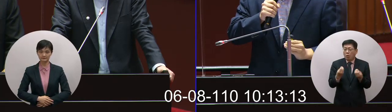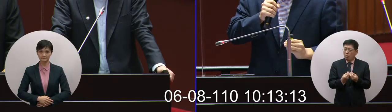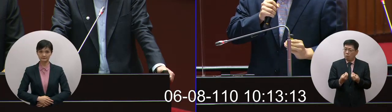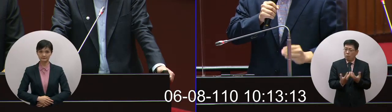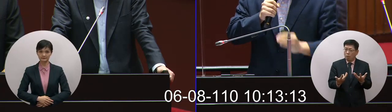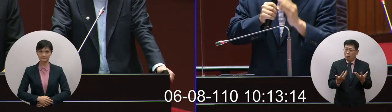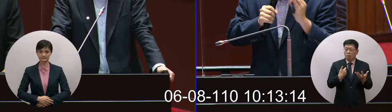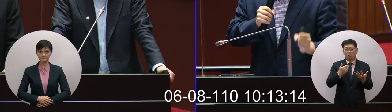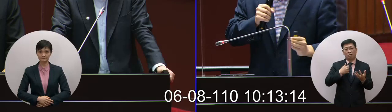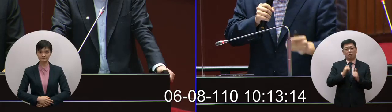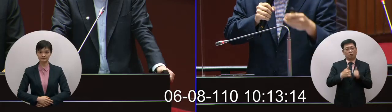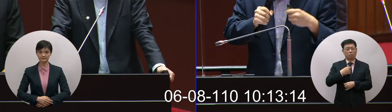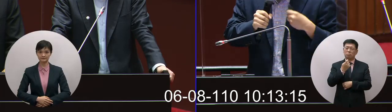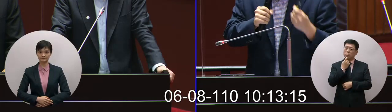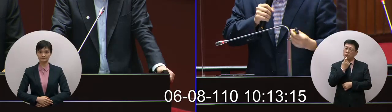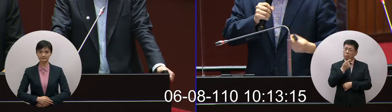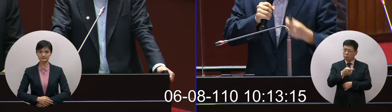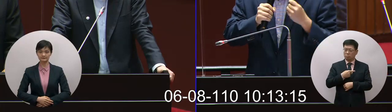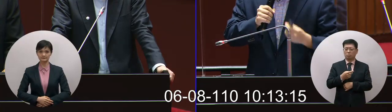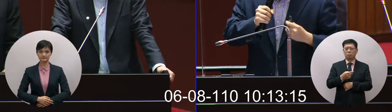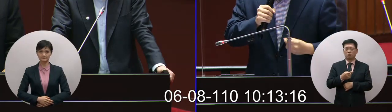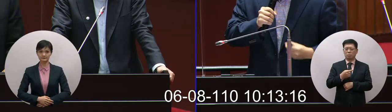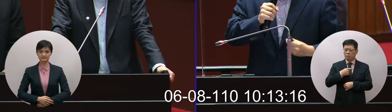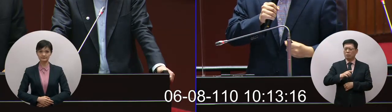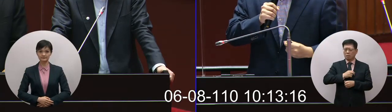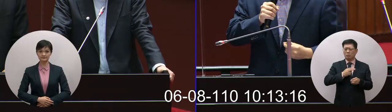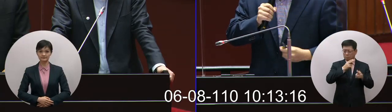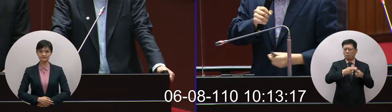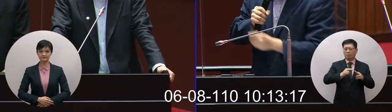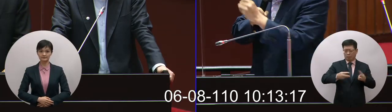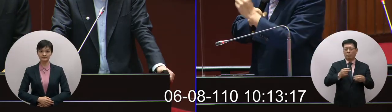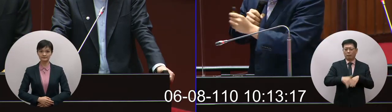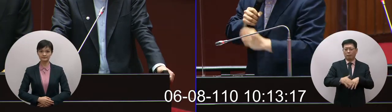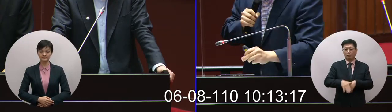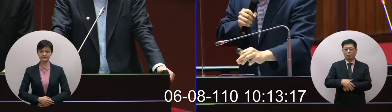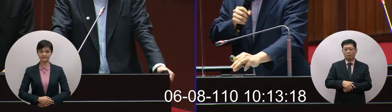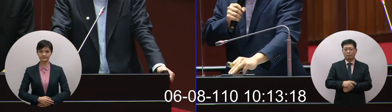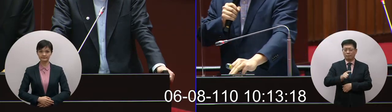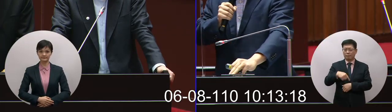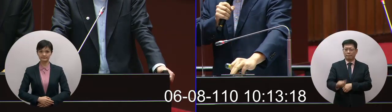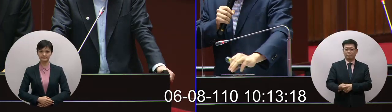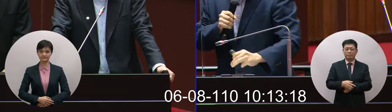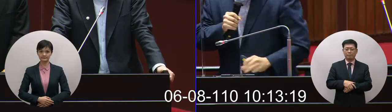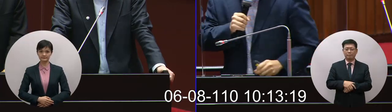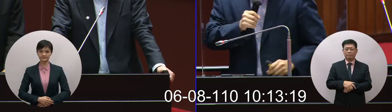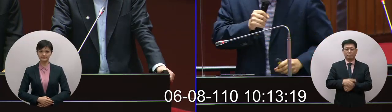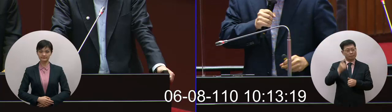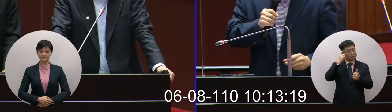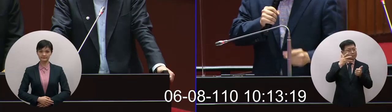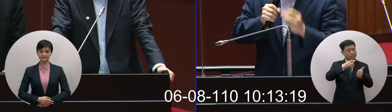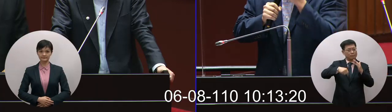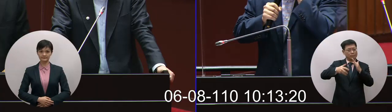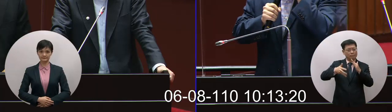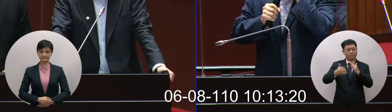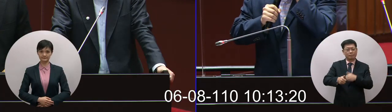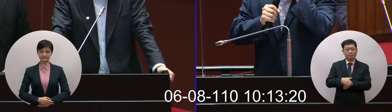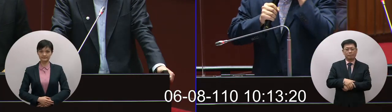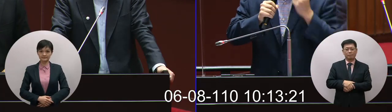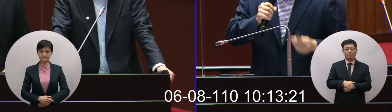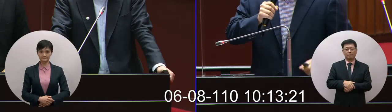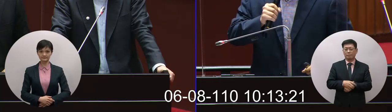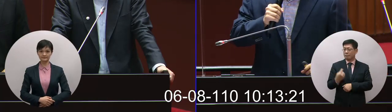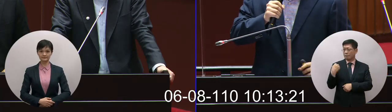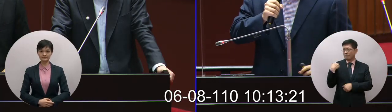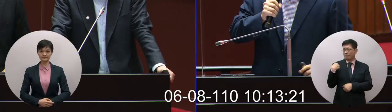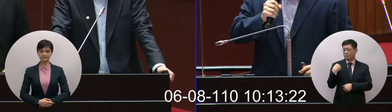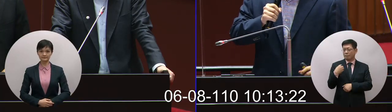的话，大家也会觉得这样才能够大家有信心嘛。好，那下一个就是说想请教院长哈，就是说长